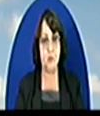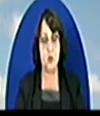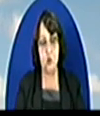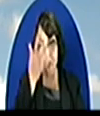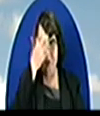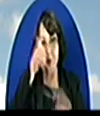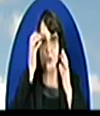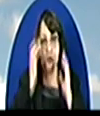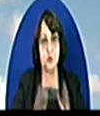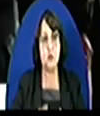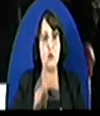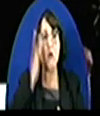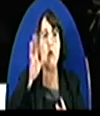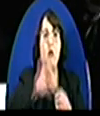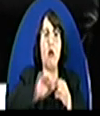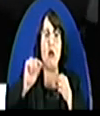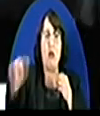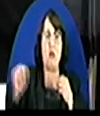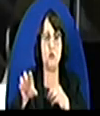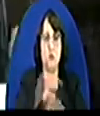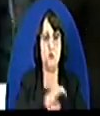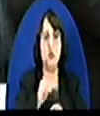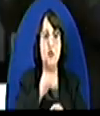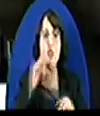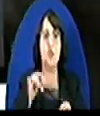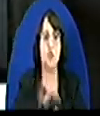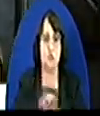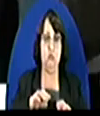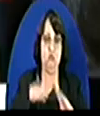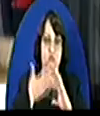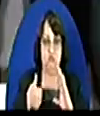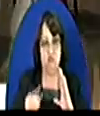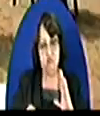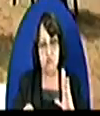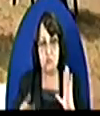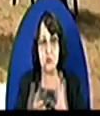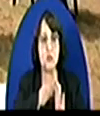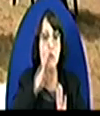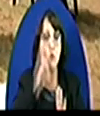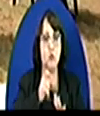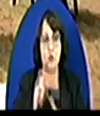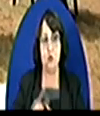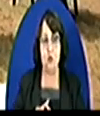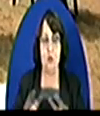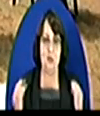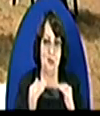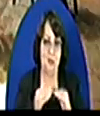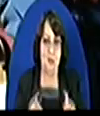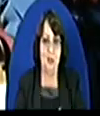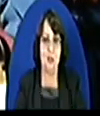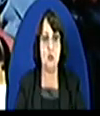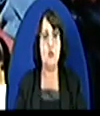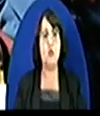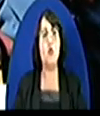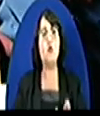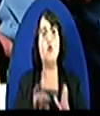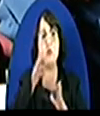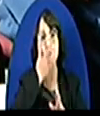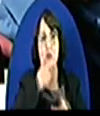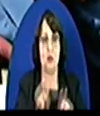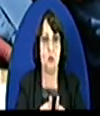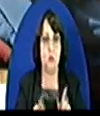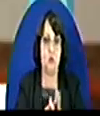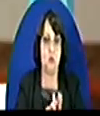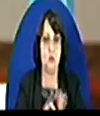Төрийн шийдвэр аслагдсан сумдад энгийн нэг малчны гэр бүлт хүрдэг. Залуучууд ч хот хөдөөгийн ялгаагүй зэрэгцээ өгөх боломжийг бүрдүүлэх цаг болсон гэдгийг завхны